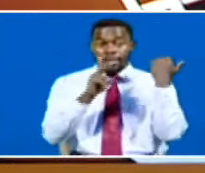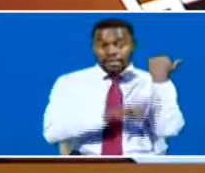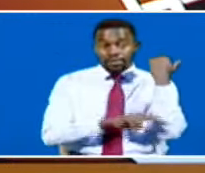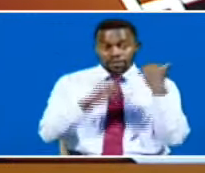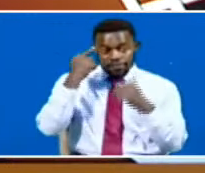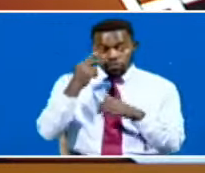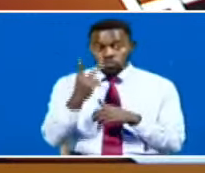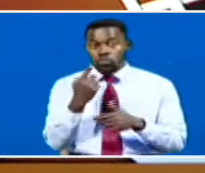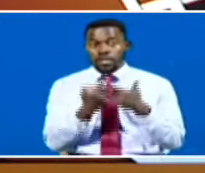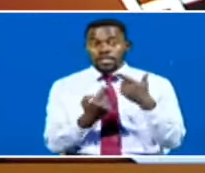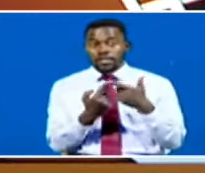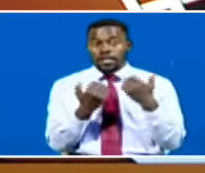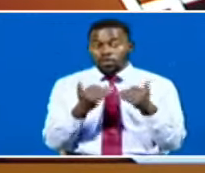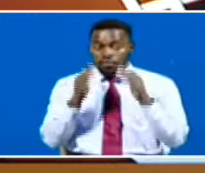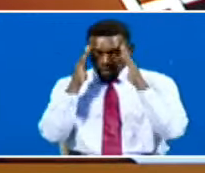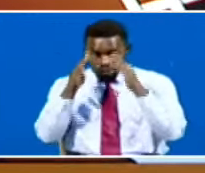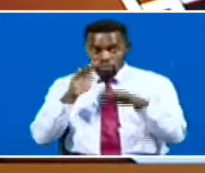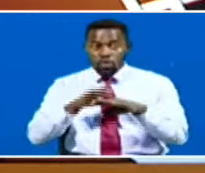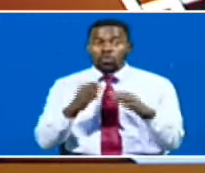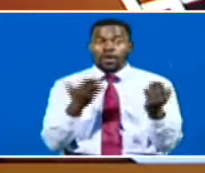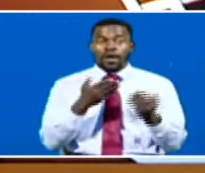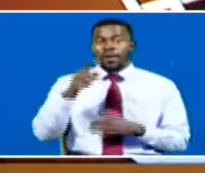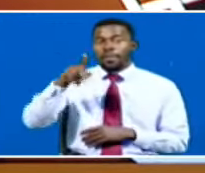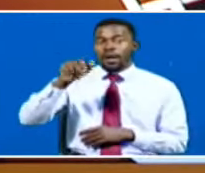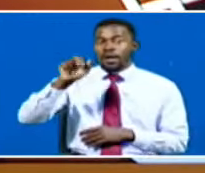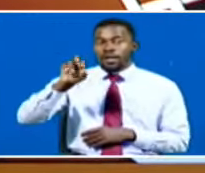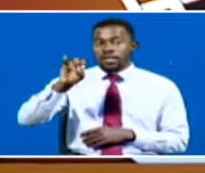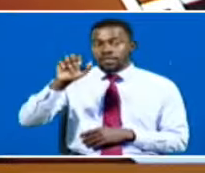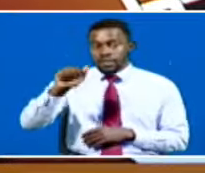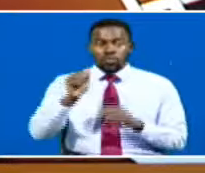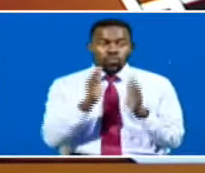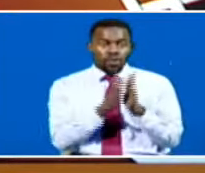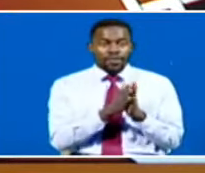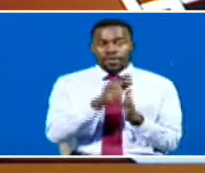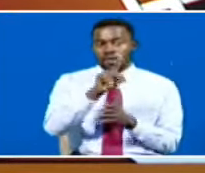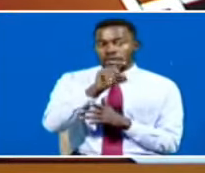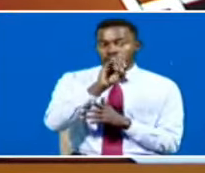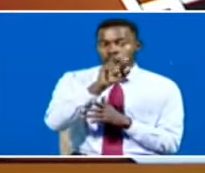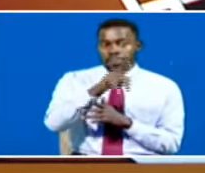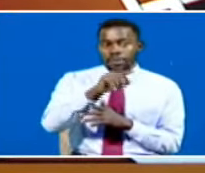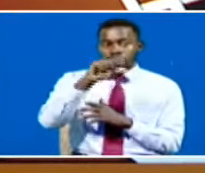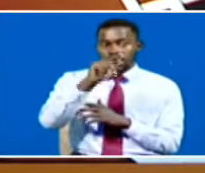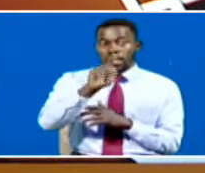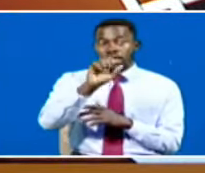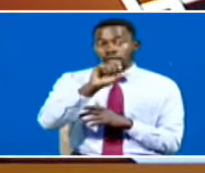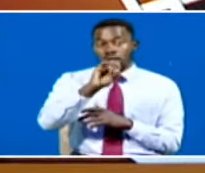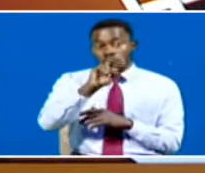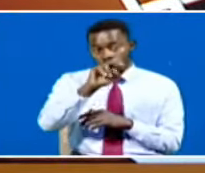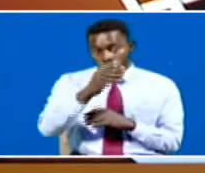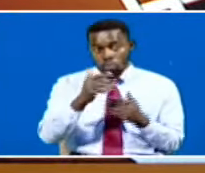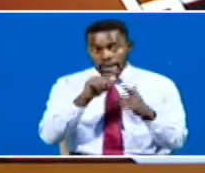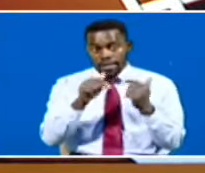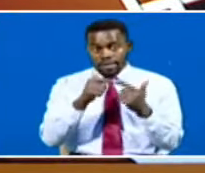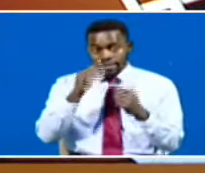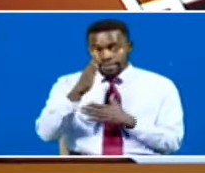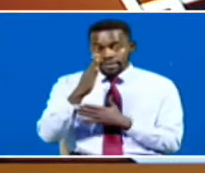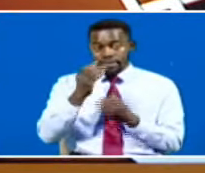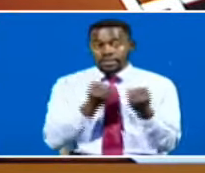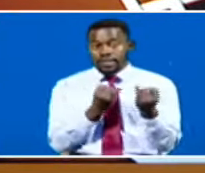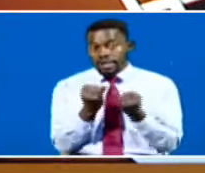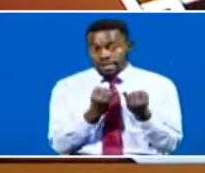za Olimpiki za Paris na zile za Kipkeino Classic zitakazoandaliwa ugani Nyayo siku ya Jumamosi. Mwanaspoti